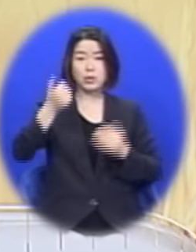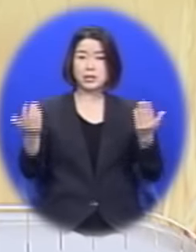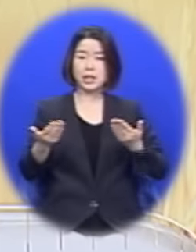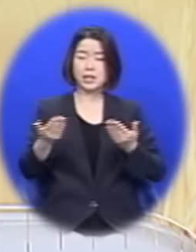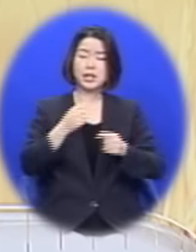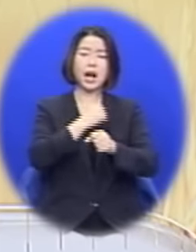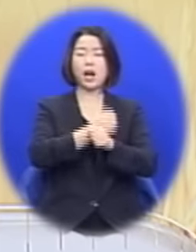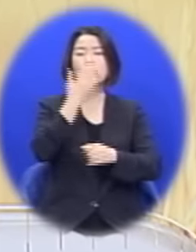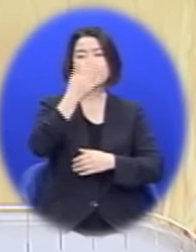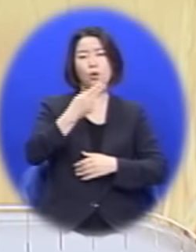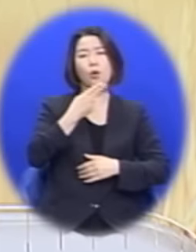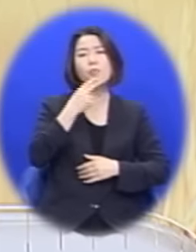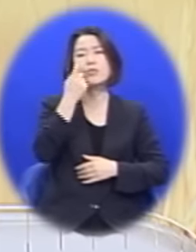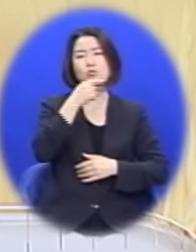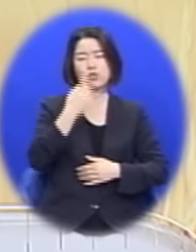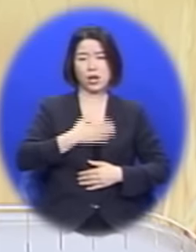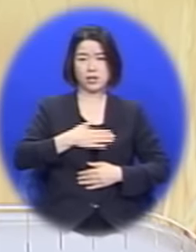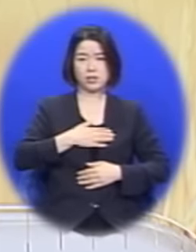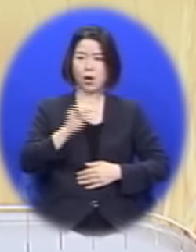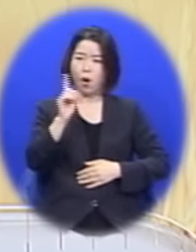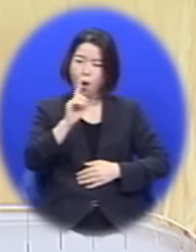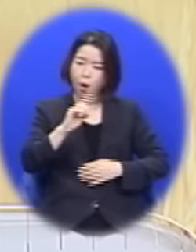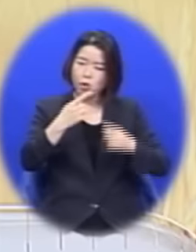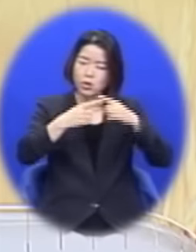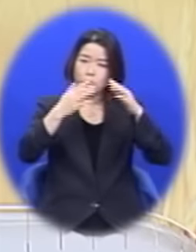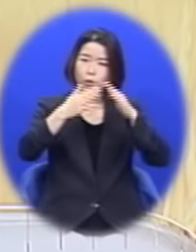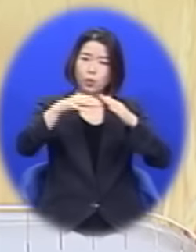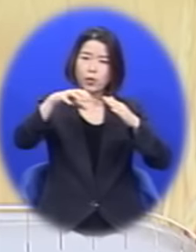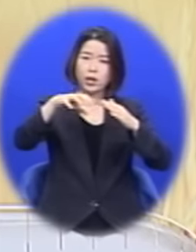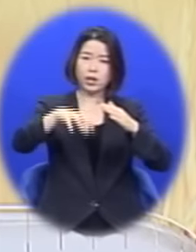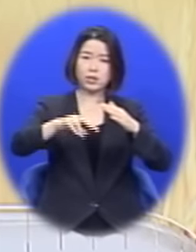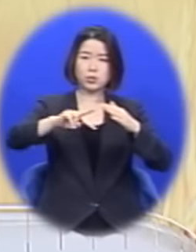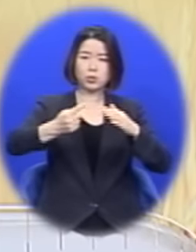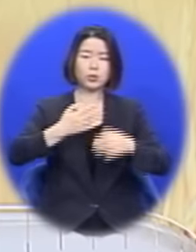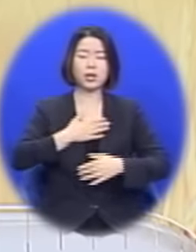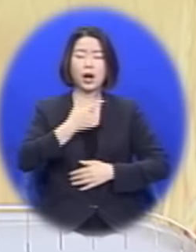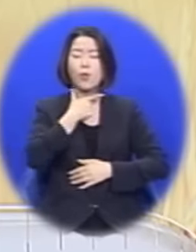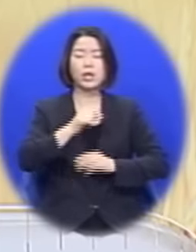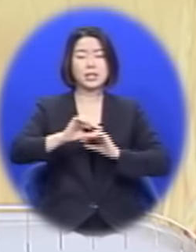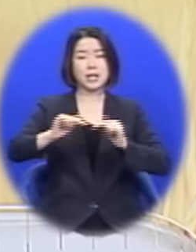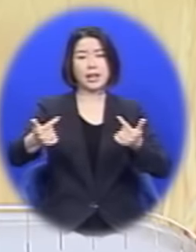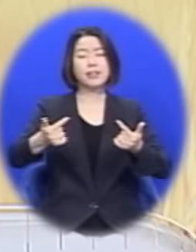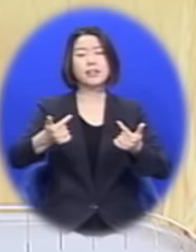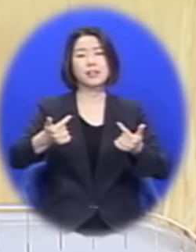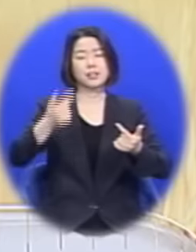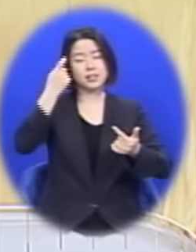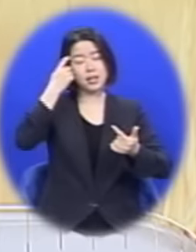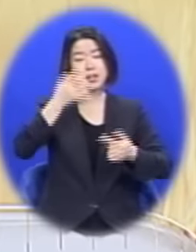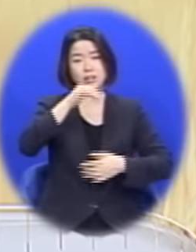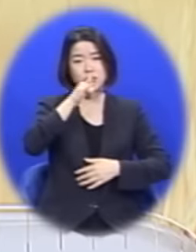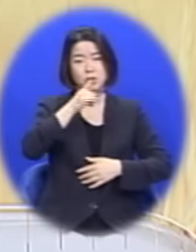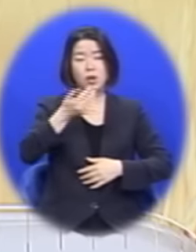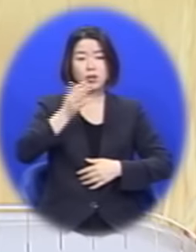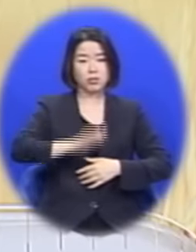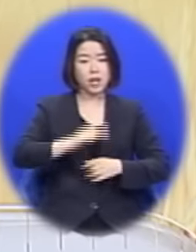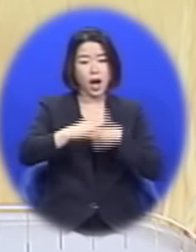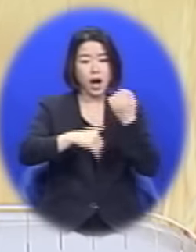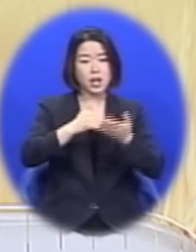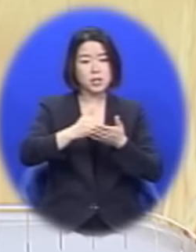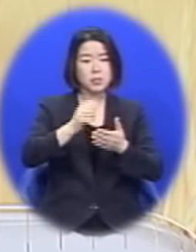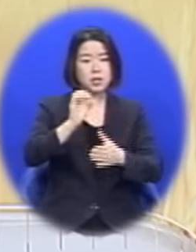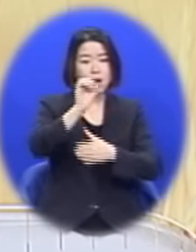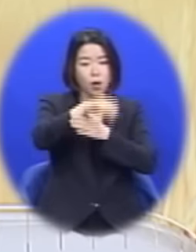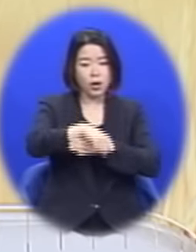수 없는 줄 알았습니다. 어느 교회도 저를 원하지 않는 줄 알았습니다. 그런데 하나님이 저에게 어떤 교회를 주셨을 때